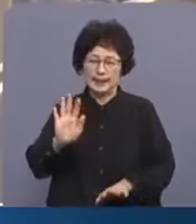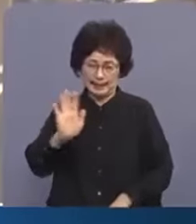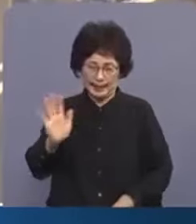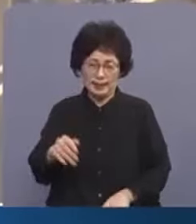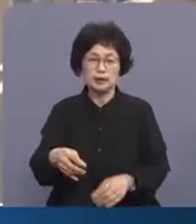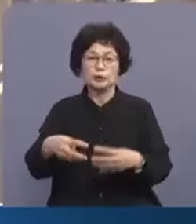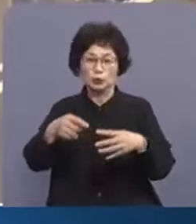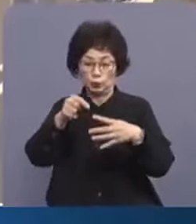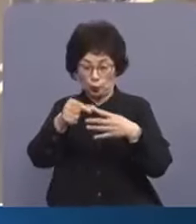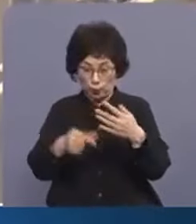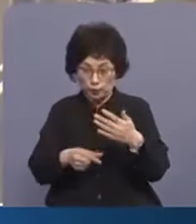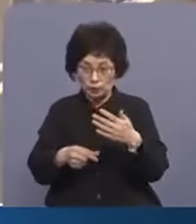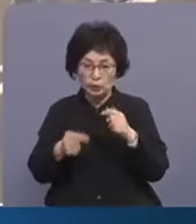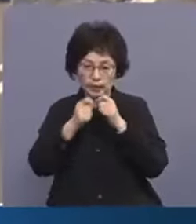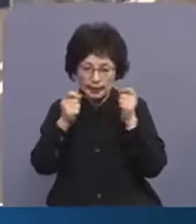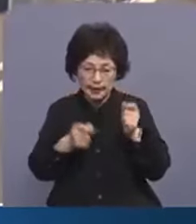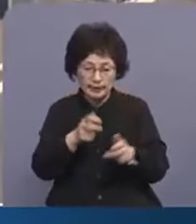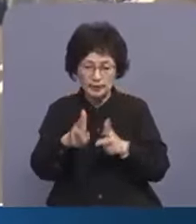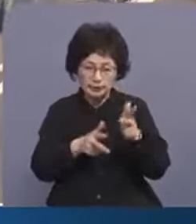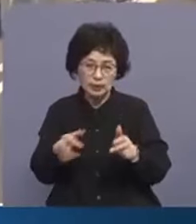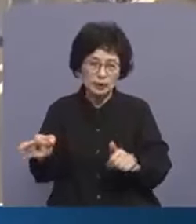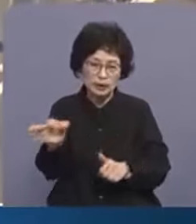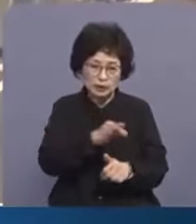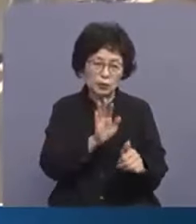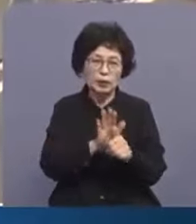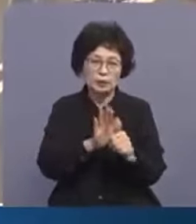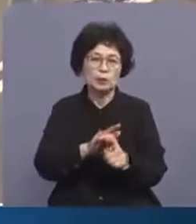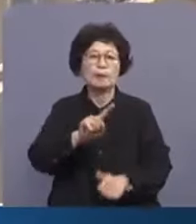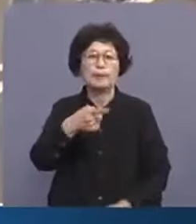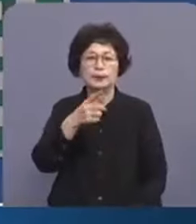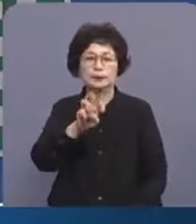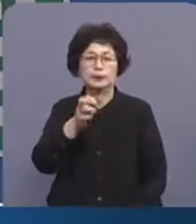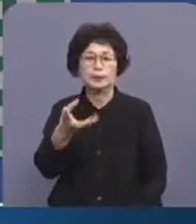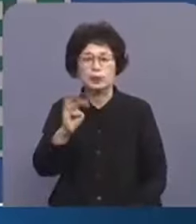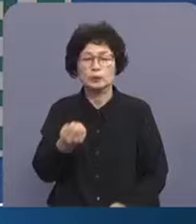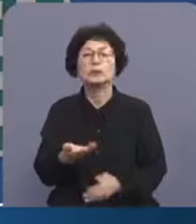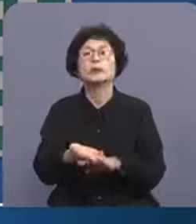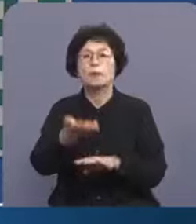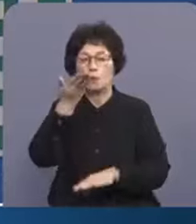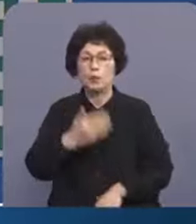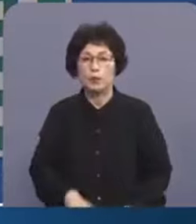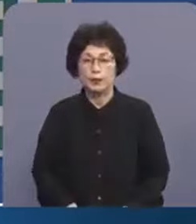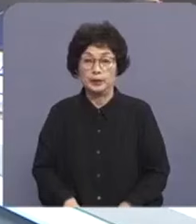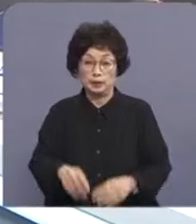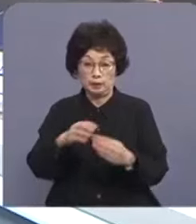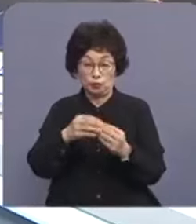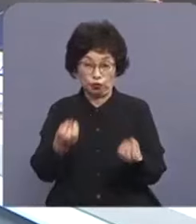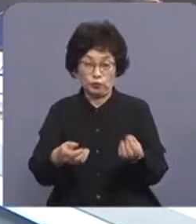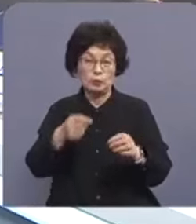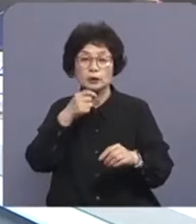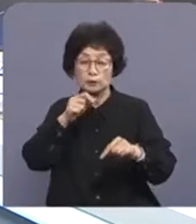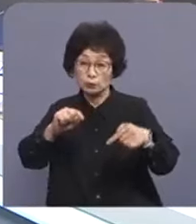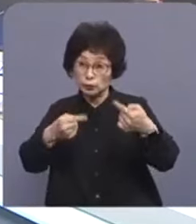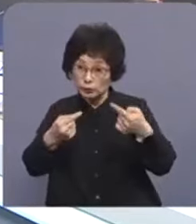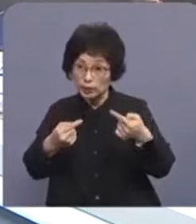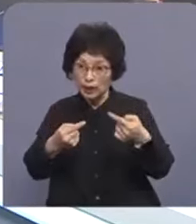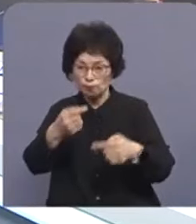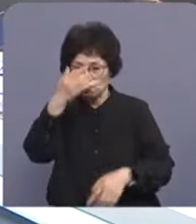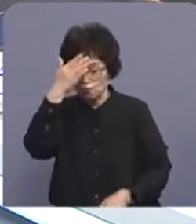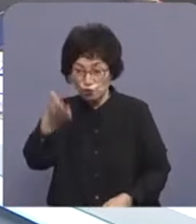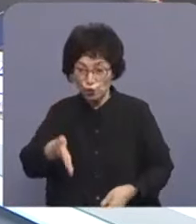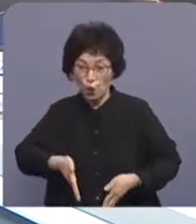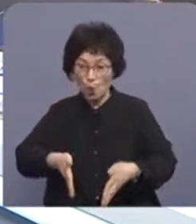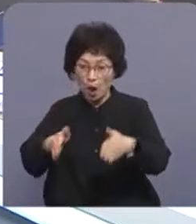민간 사업자에게 보존해 준 지원금도 130억원이 넘습니다 명절때 고속도로도 이제 도로공사에서 무료로 이제